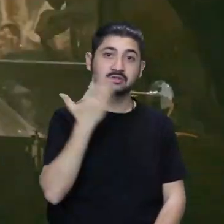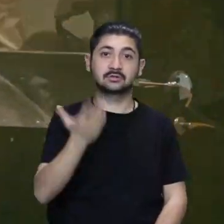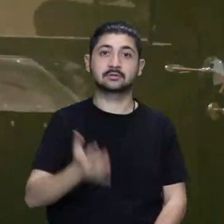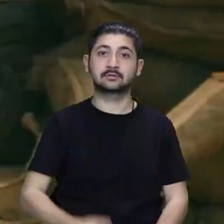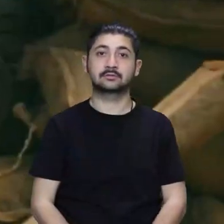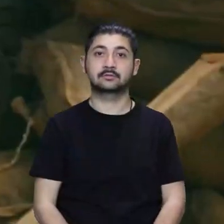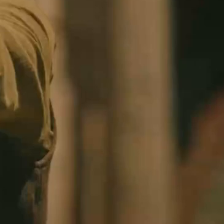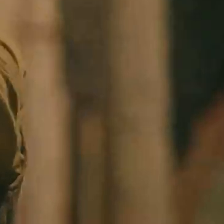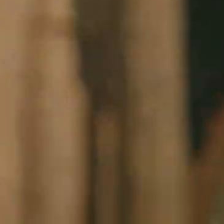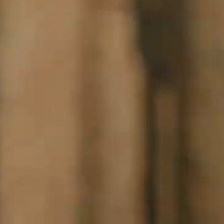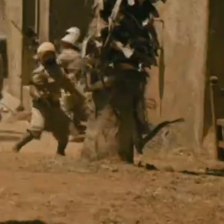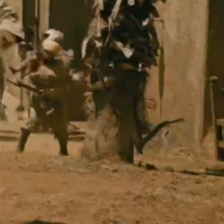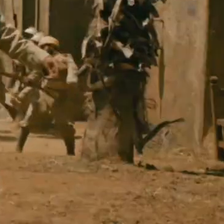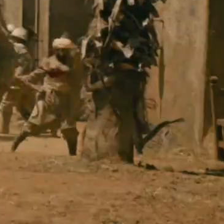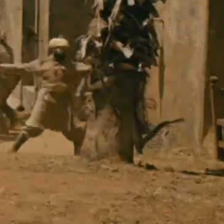otomobille geldi.